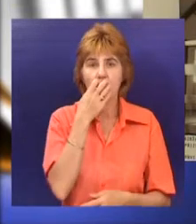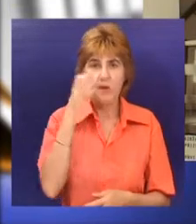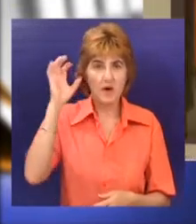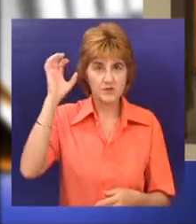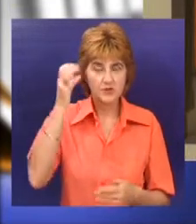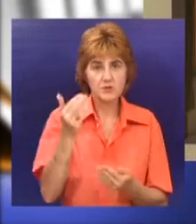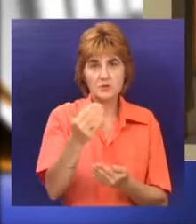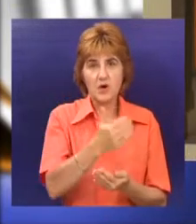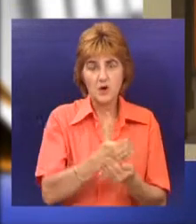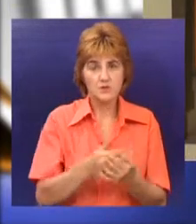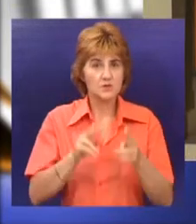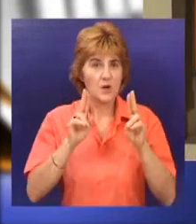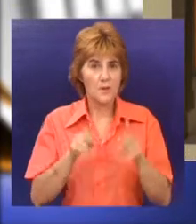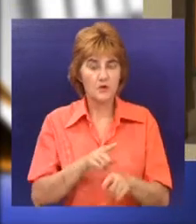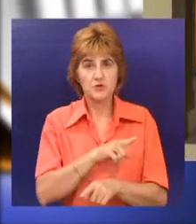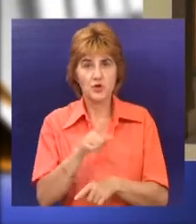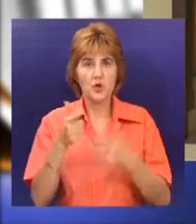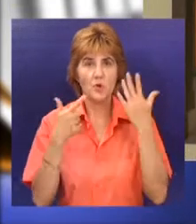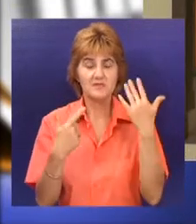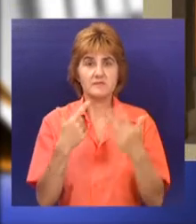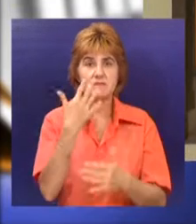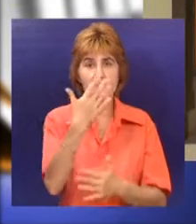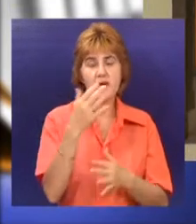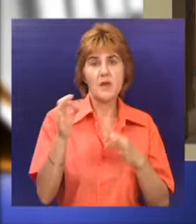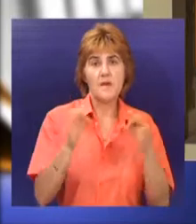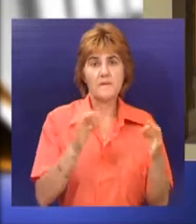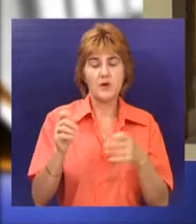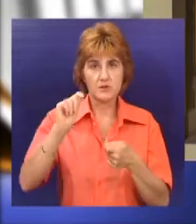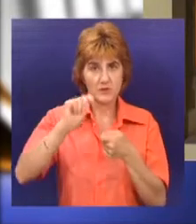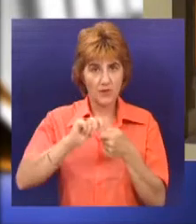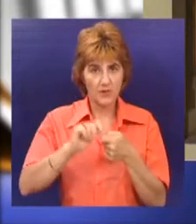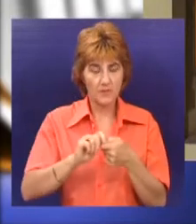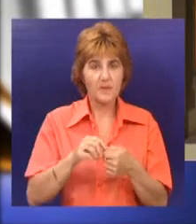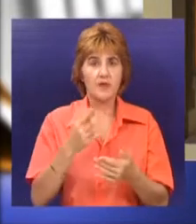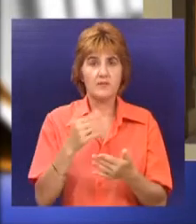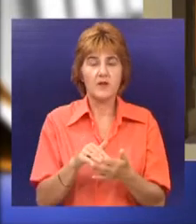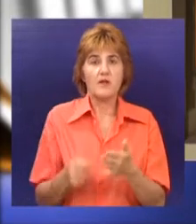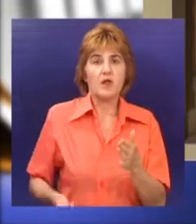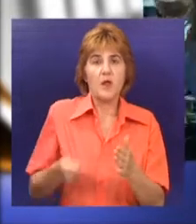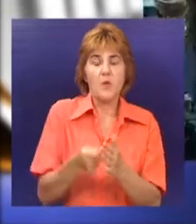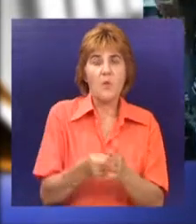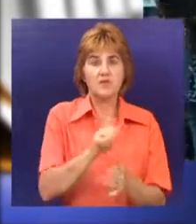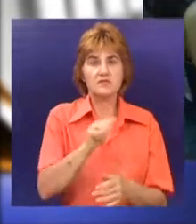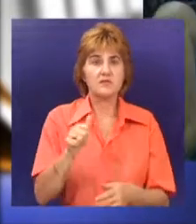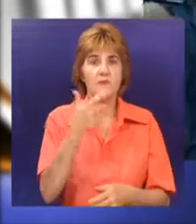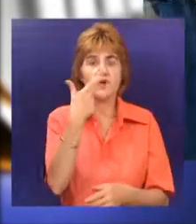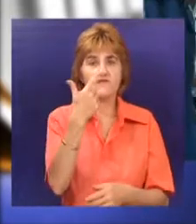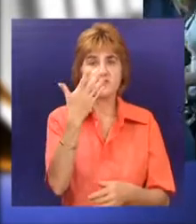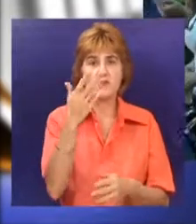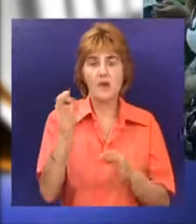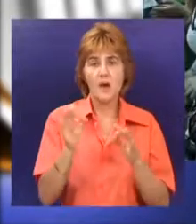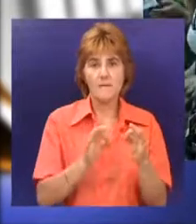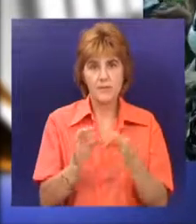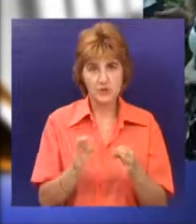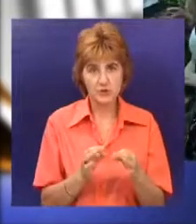vezani za toplotnu energiju mogu da se redukuju i do 75%, jer je za rad toplotne pumpe potrebno uložiti svega 25%